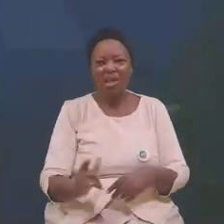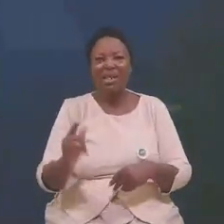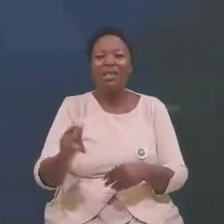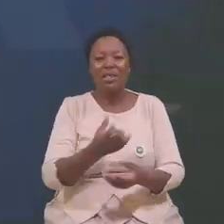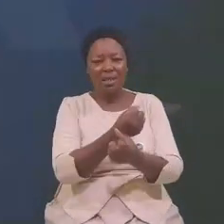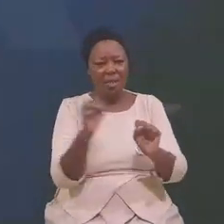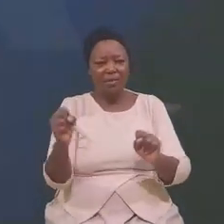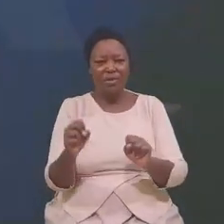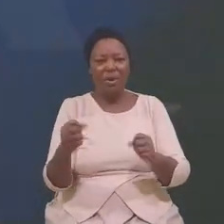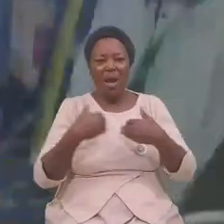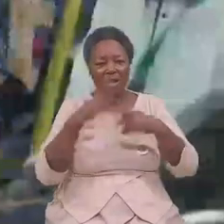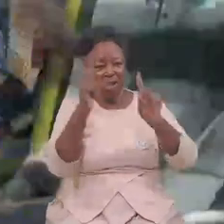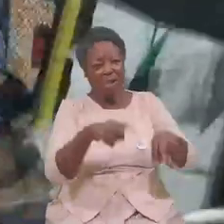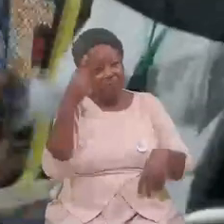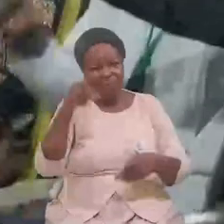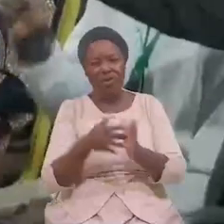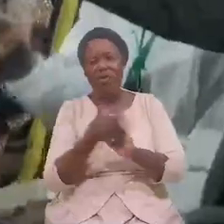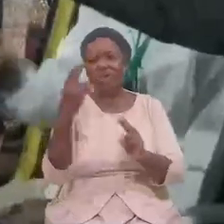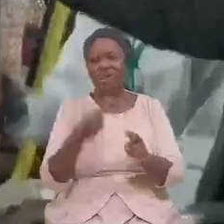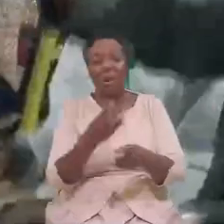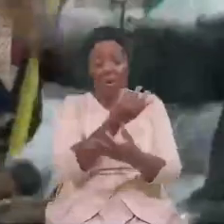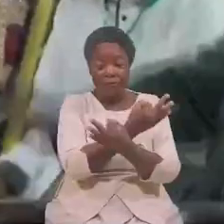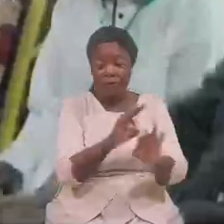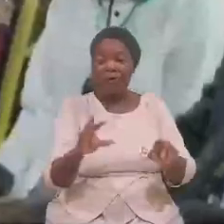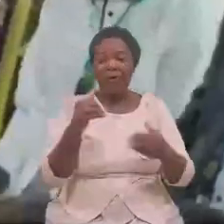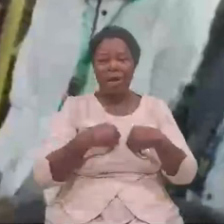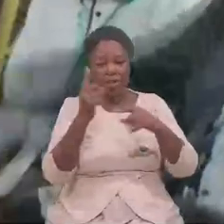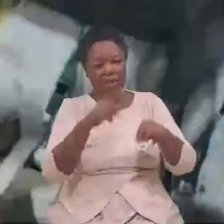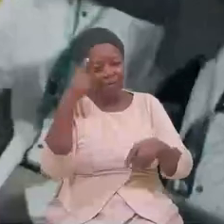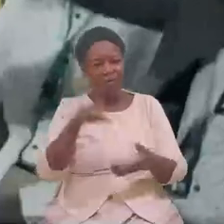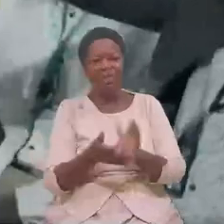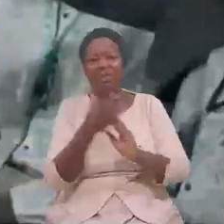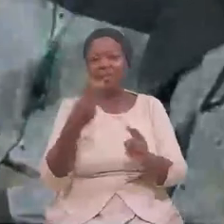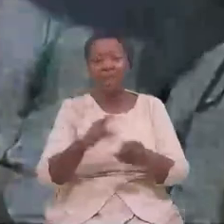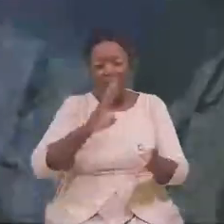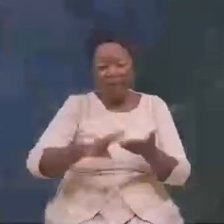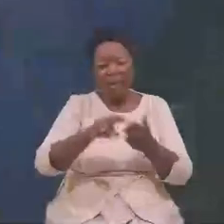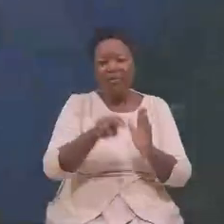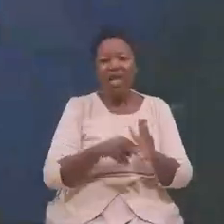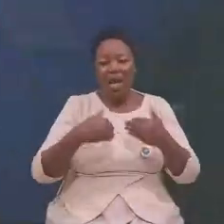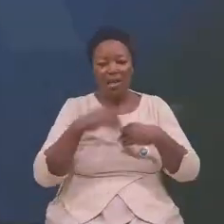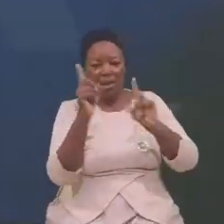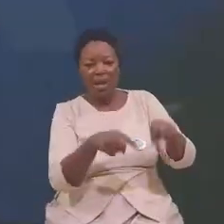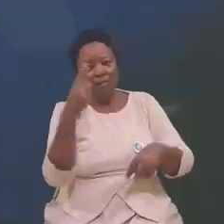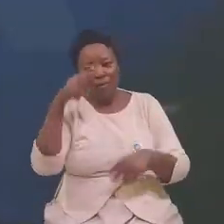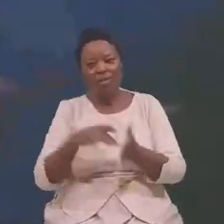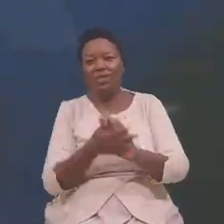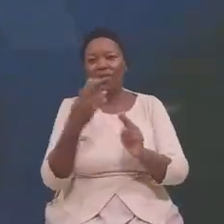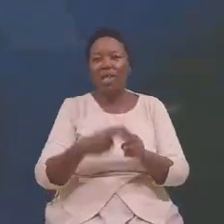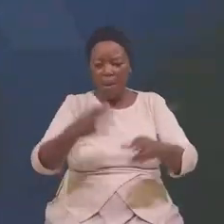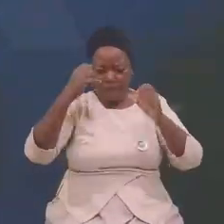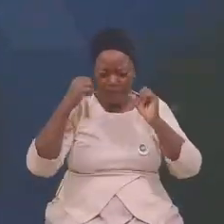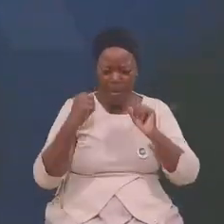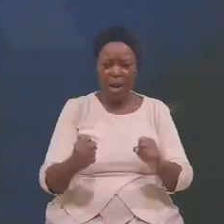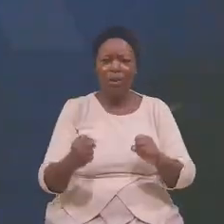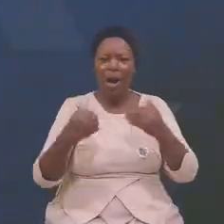est venu pour toi. La libération est venue pour toi. Le pardon est venu pour toi. La puissance est